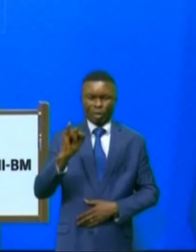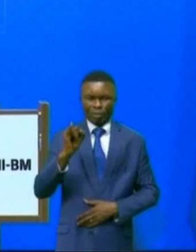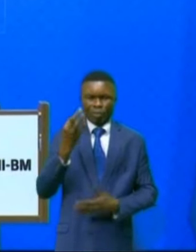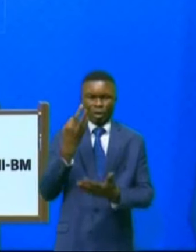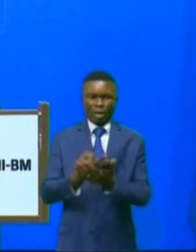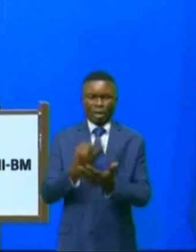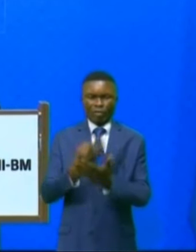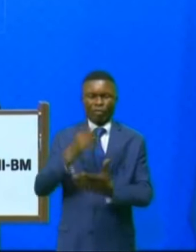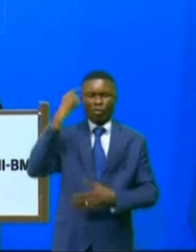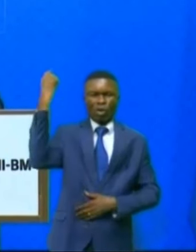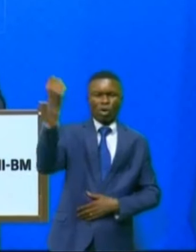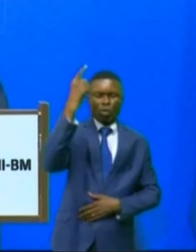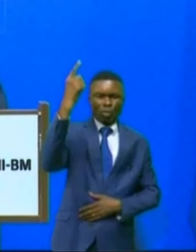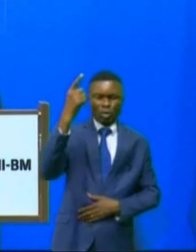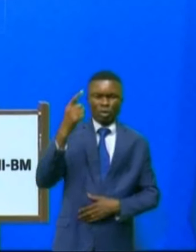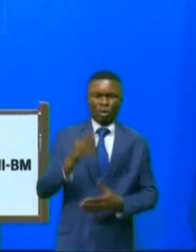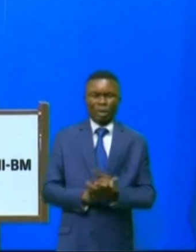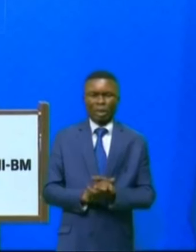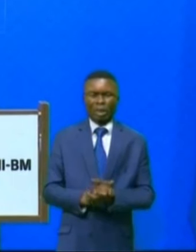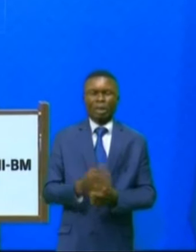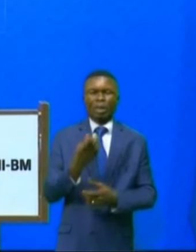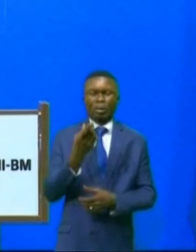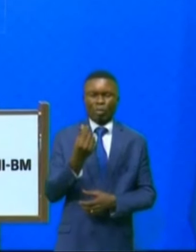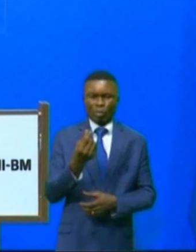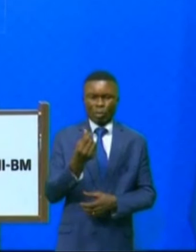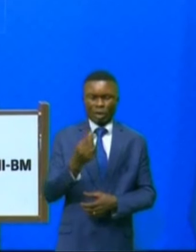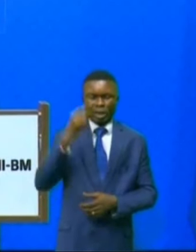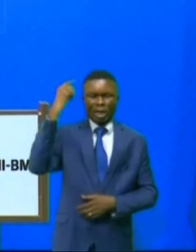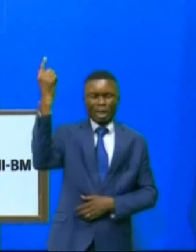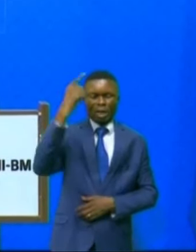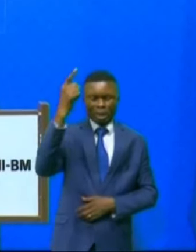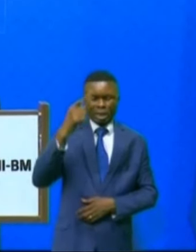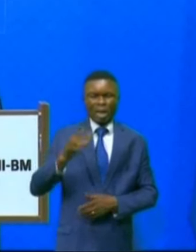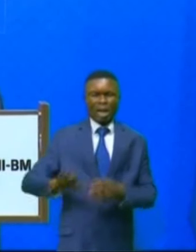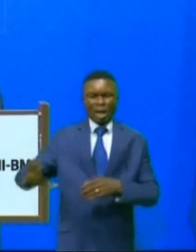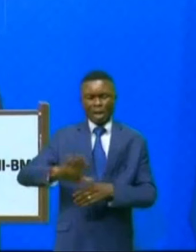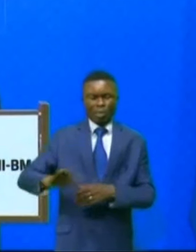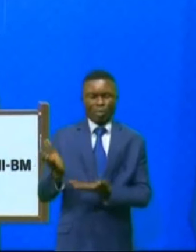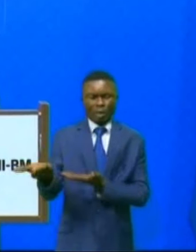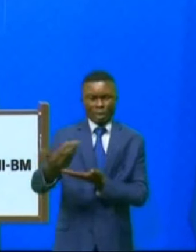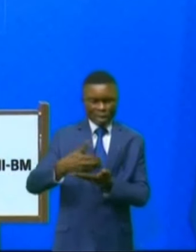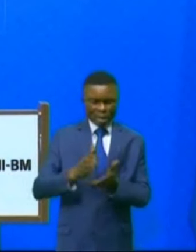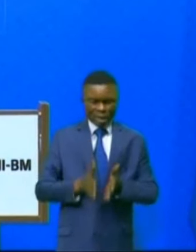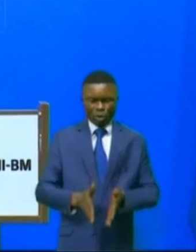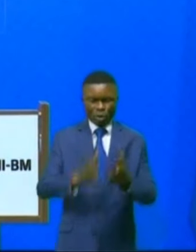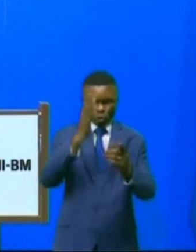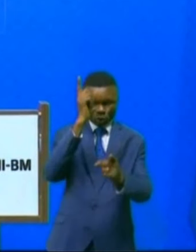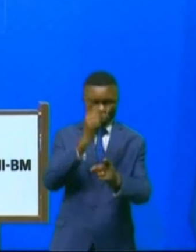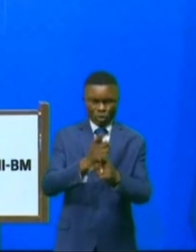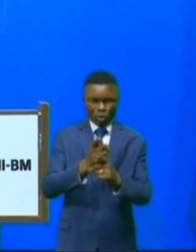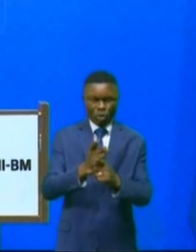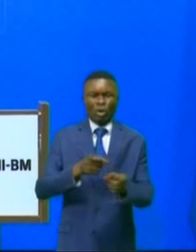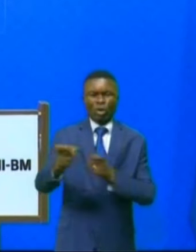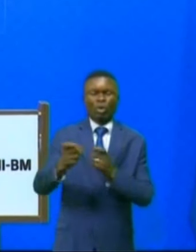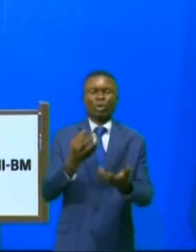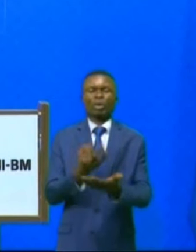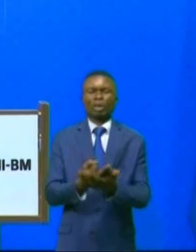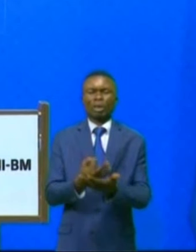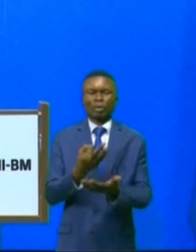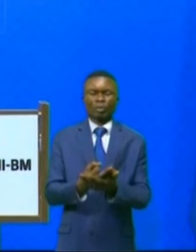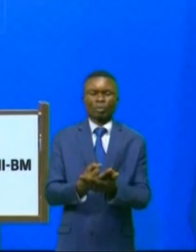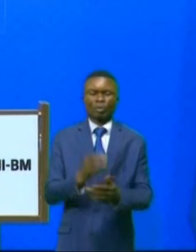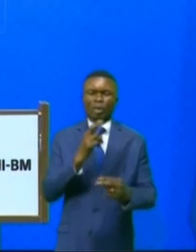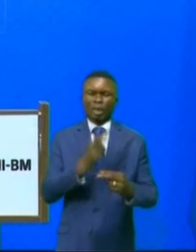pour objectif de commencer à remettre le pays sur les rails, sur le plan de la gestion financière, la